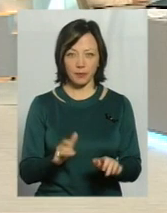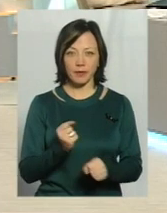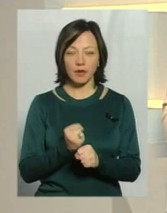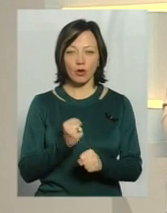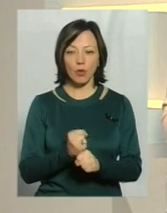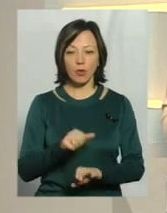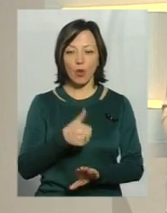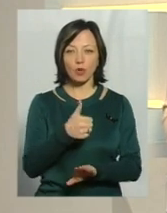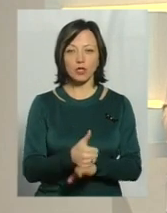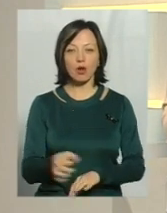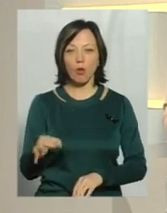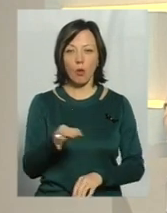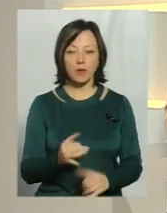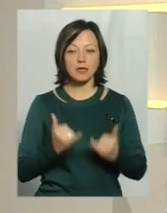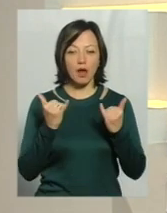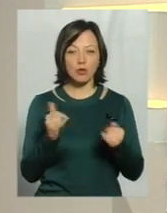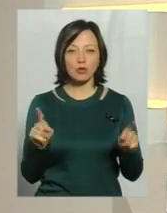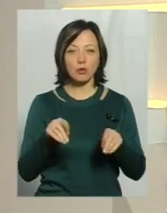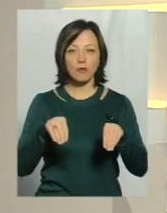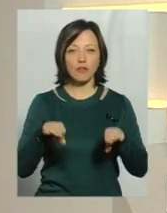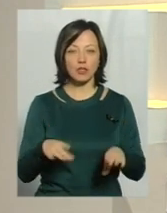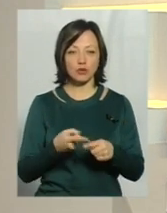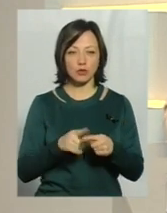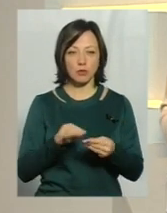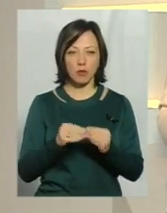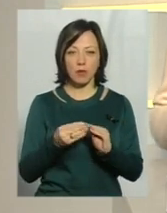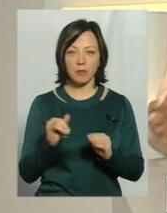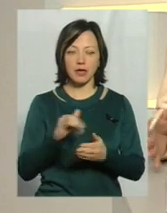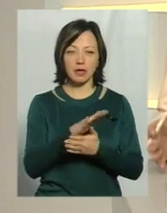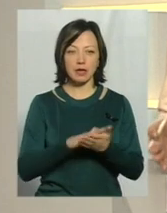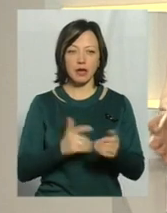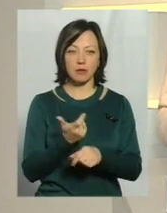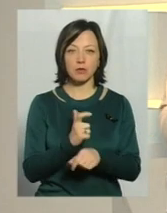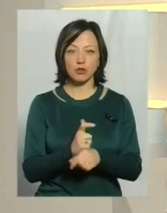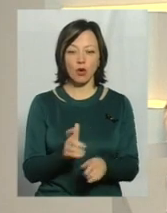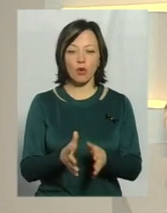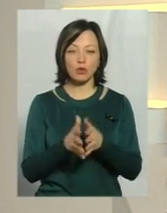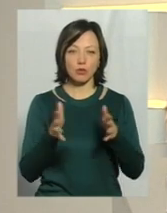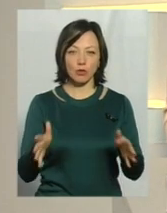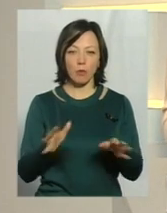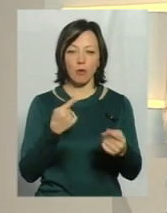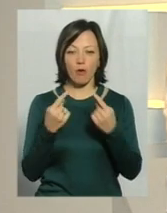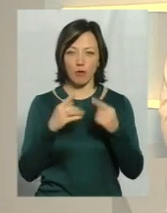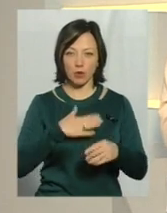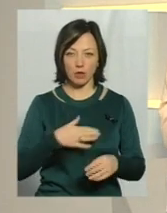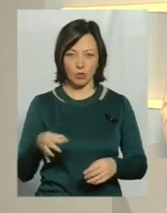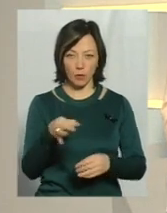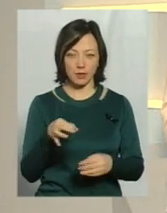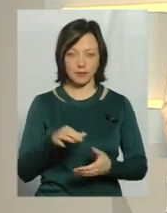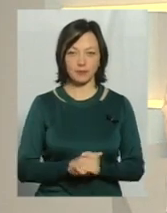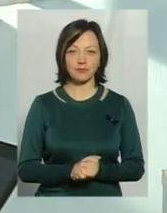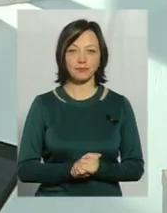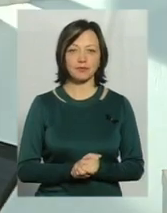роблять очільники нашої області задля того, аби вирішити цю проблему, і далі вже більш розгорнуто поговоримо про нашу область. Прошу.